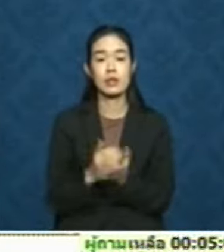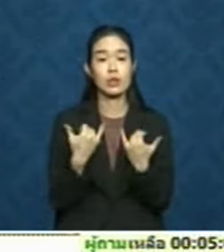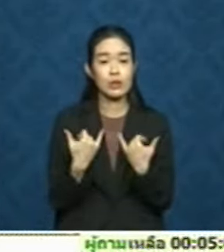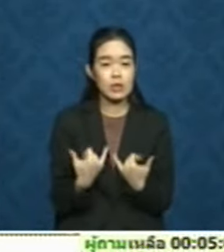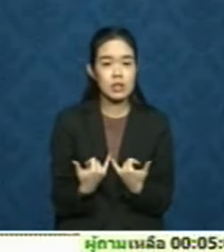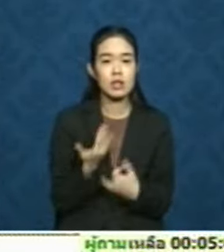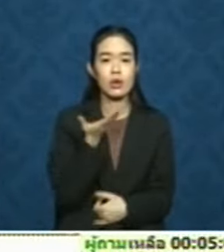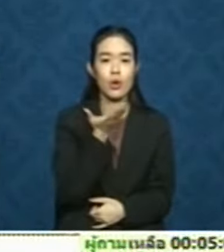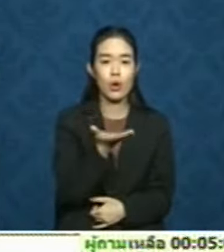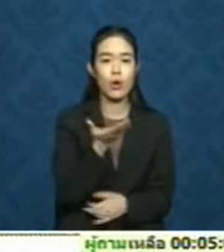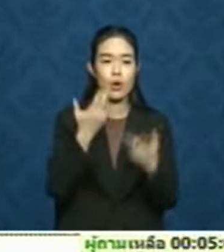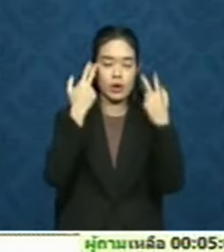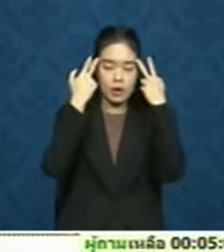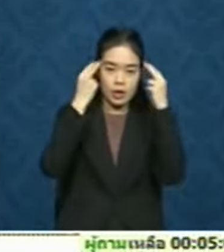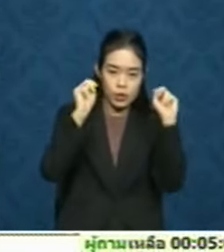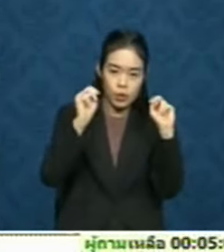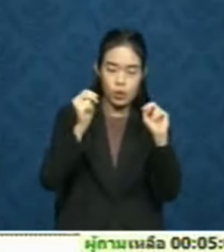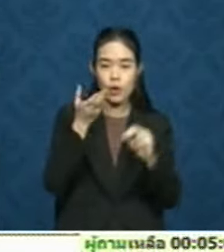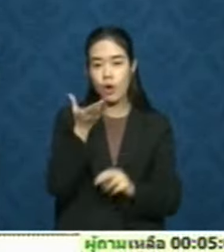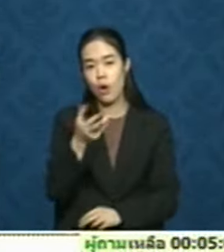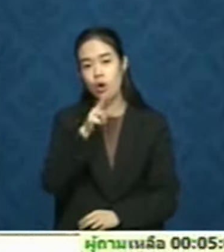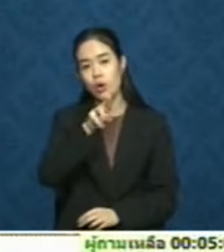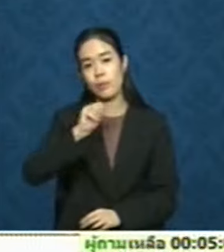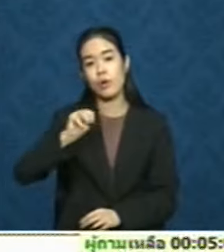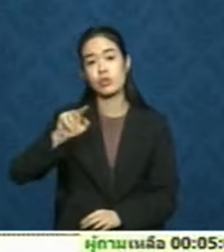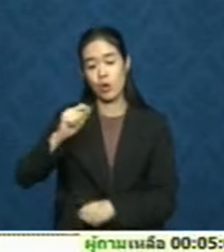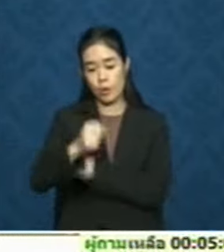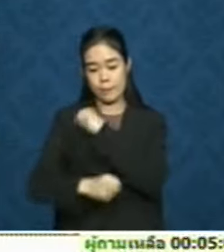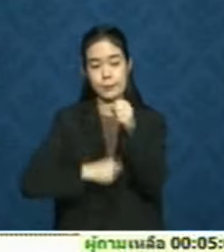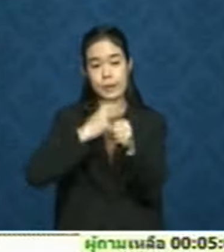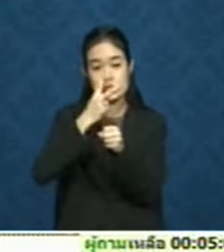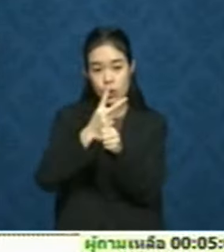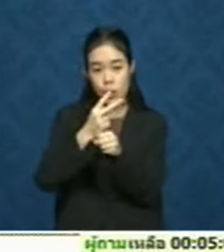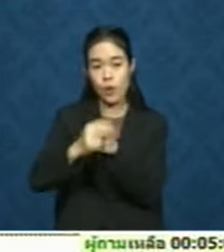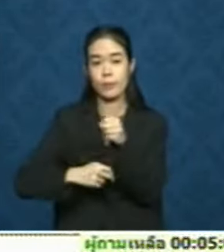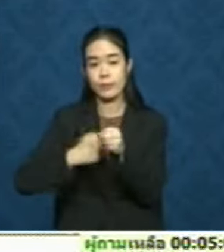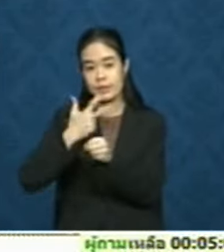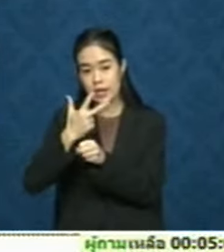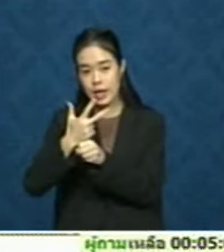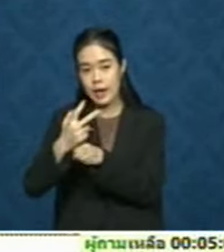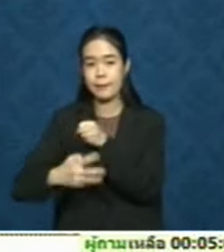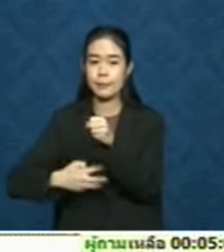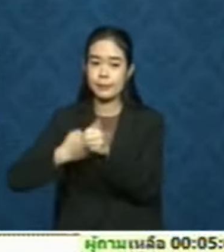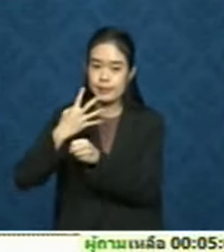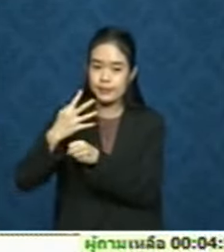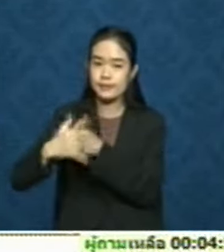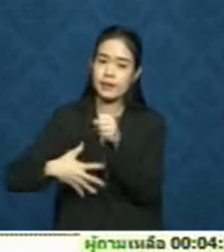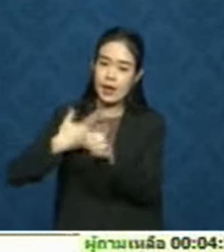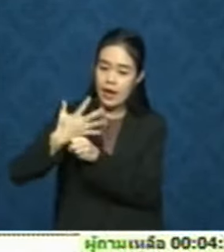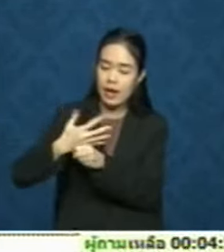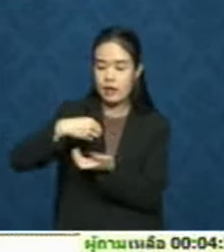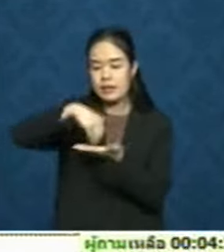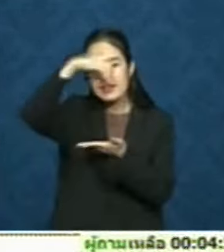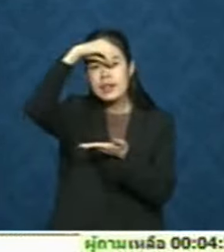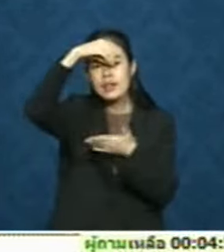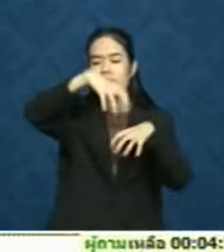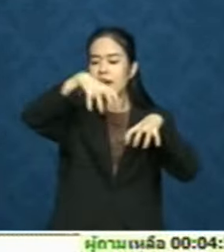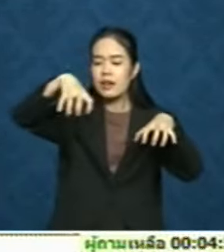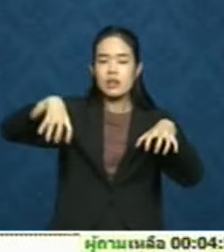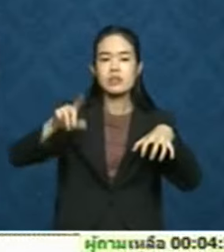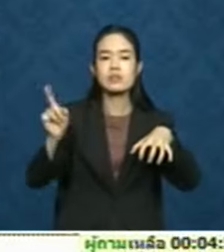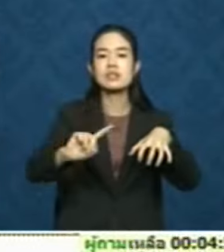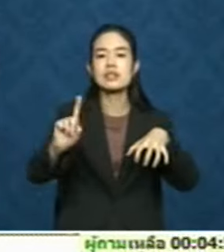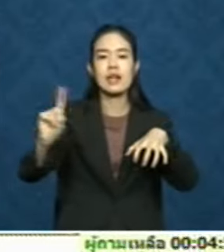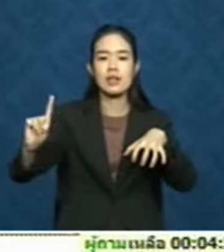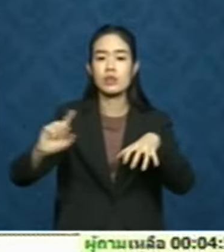และท่านนายกรัฐมนตรีก็ได้ครับว่าปี2ปี3ปี4ปี5จะต้องเรียนที่ไหนครับถ้าร